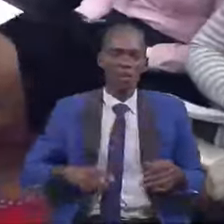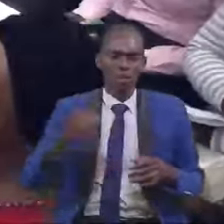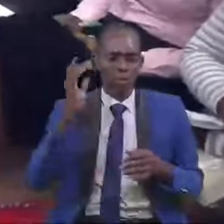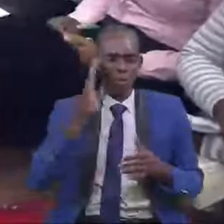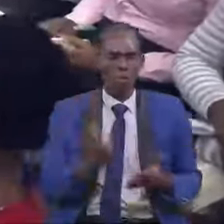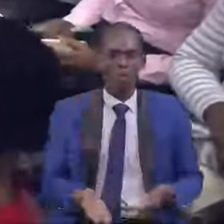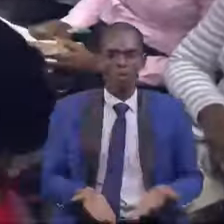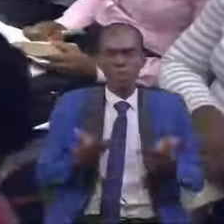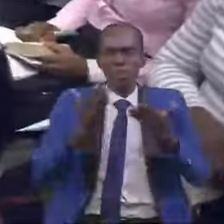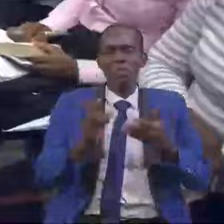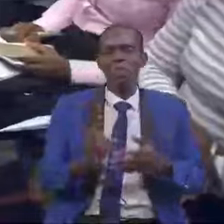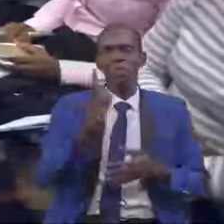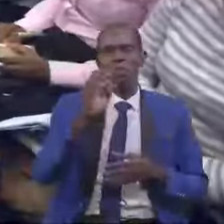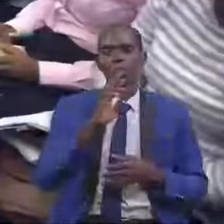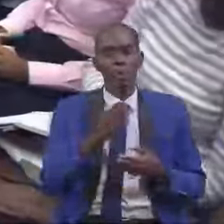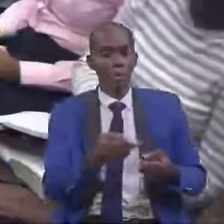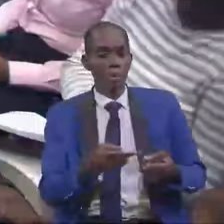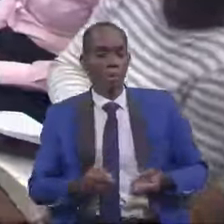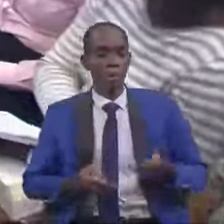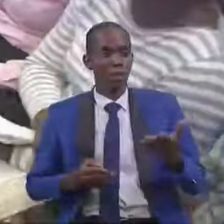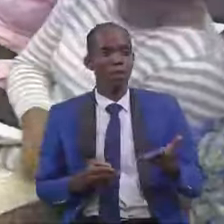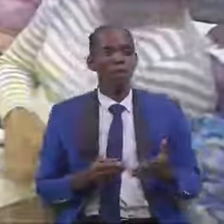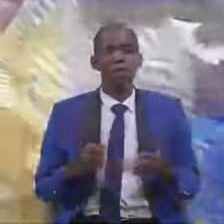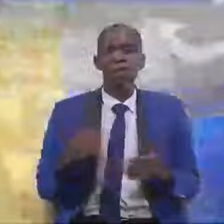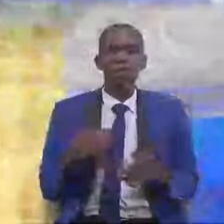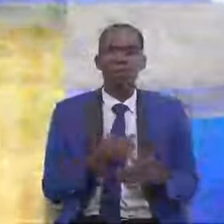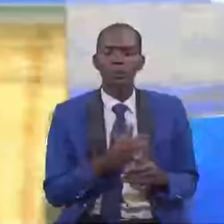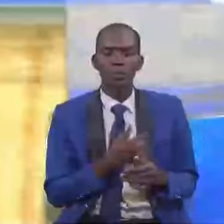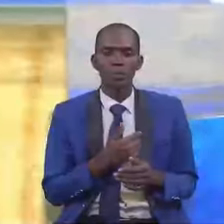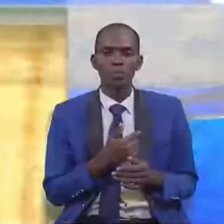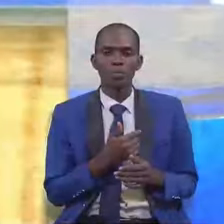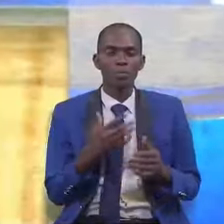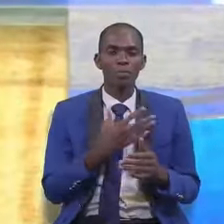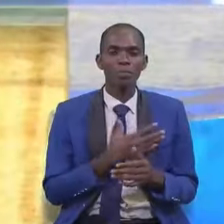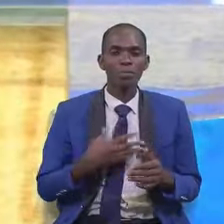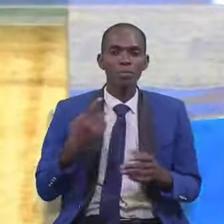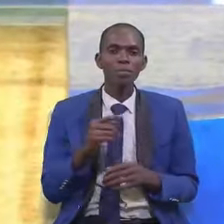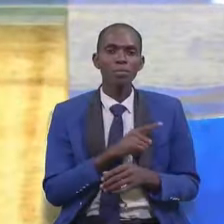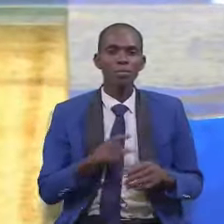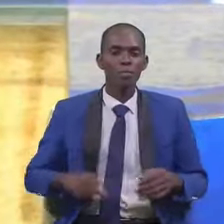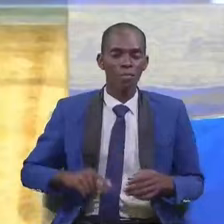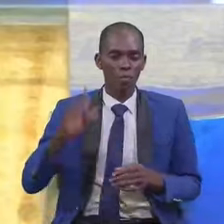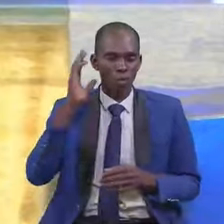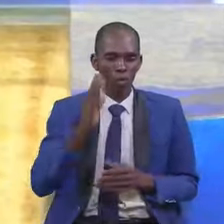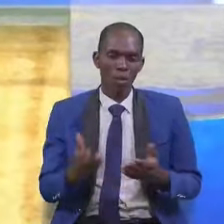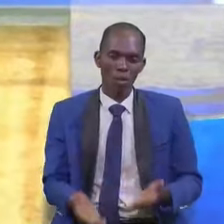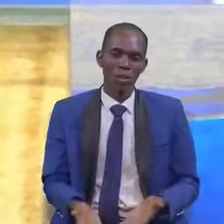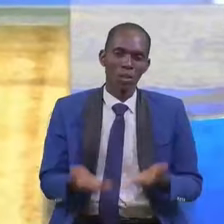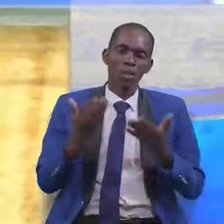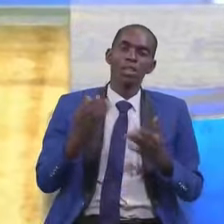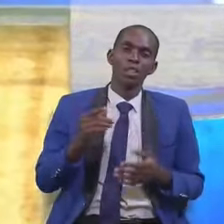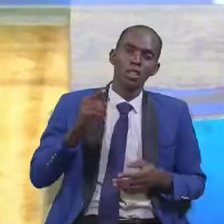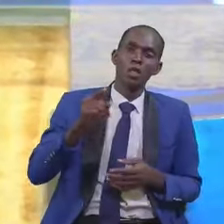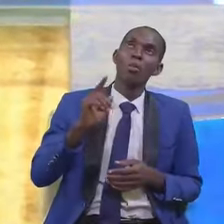là-bas dans le lit, sur la natte. Nous allons faire la prescription, nous allons prier, le Seigneur va le